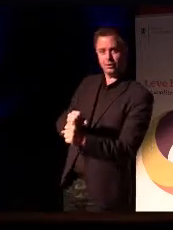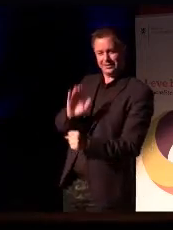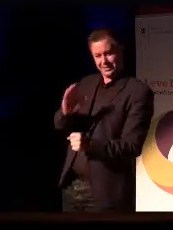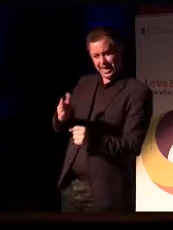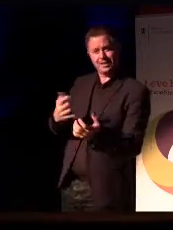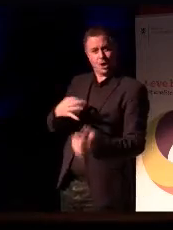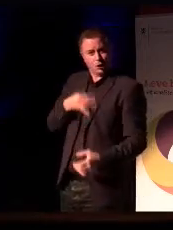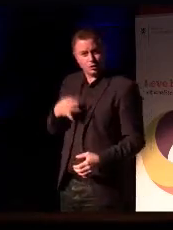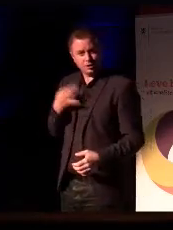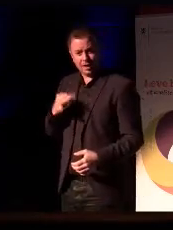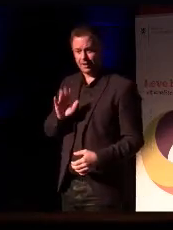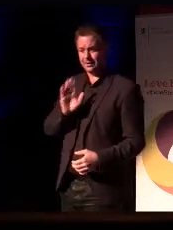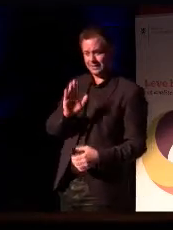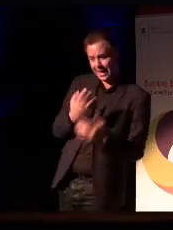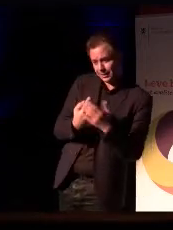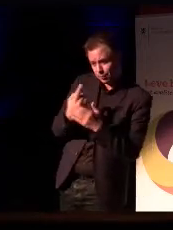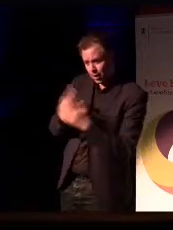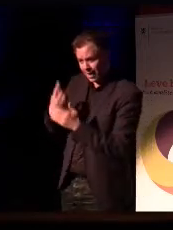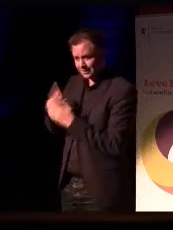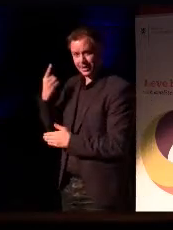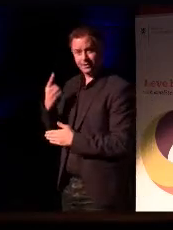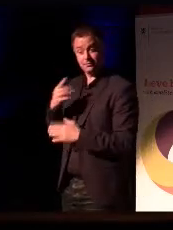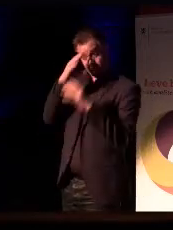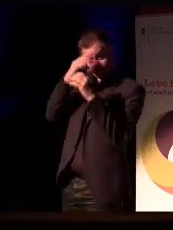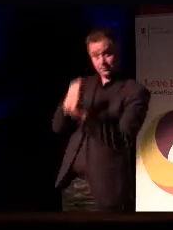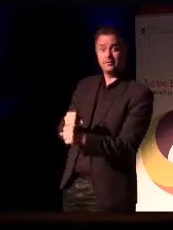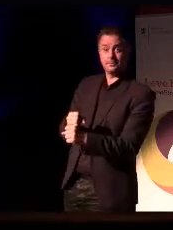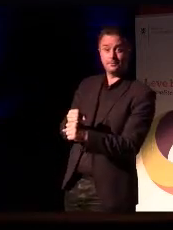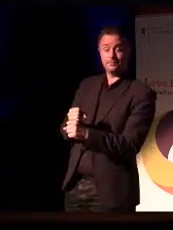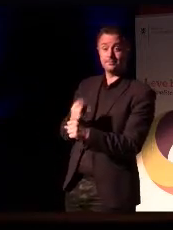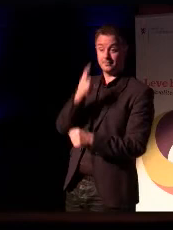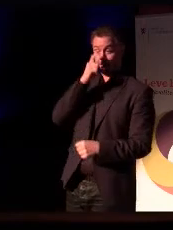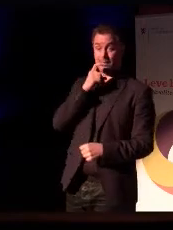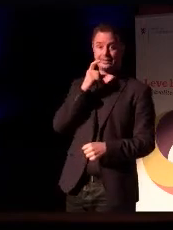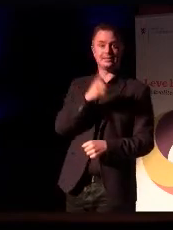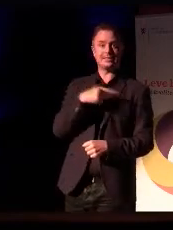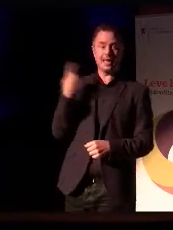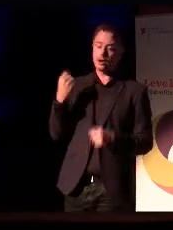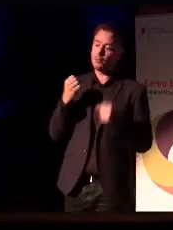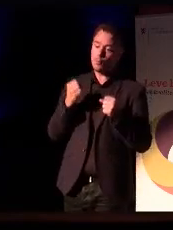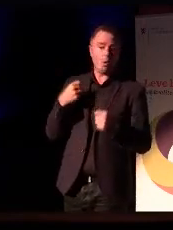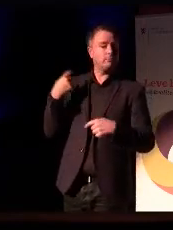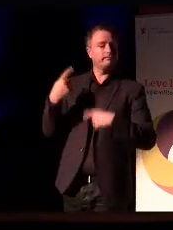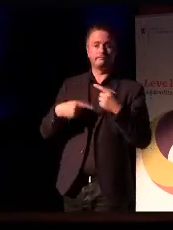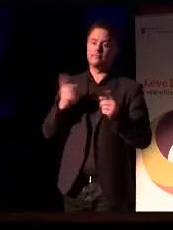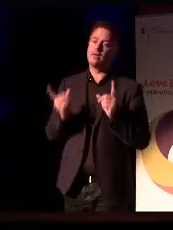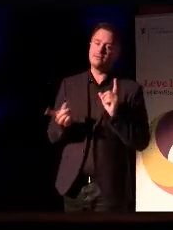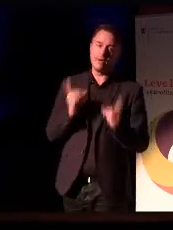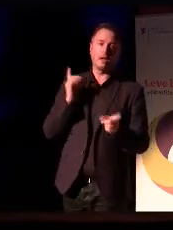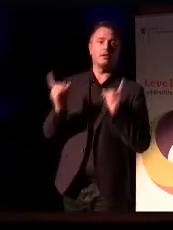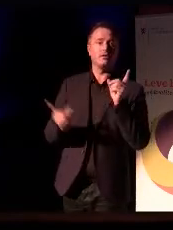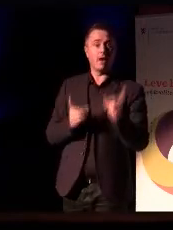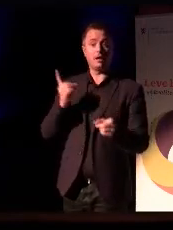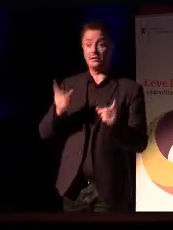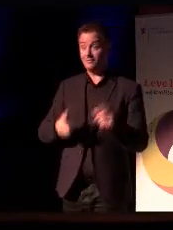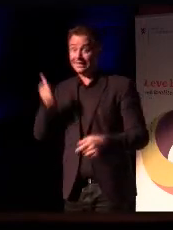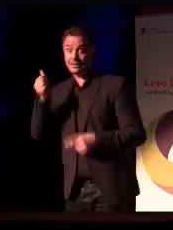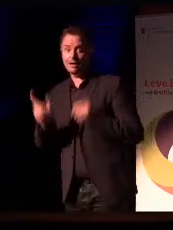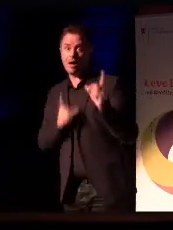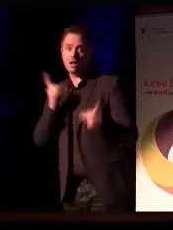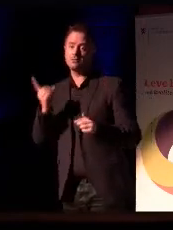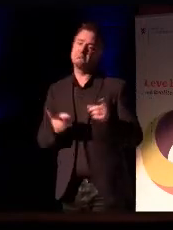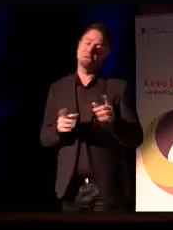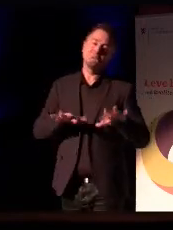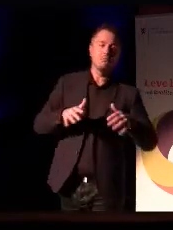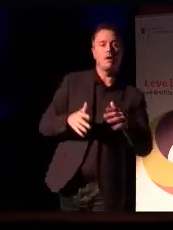deres muligheter, deres behov. Vi mennesker tar valg hele livet. Store og små, hver eneste